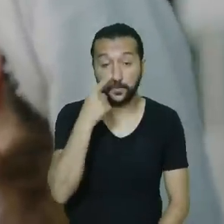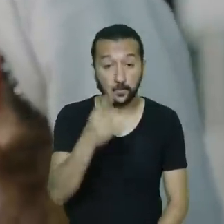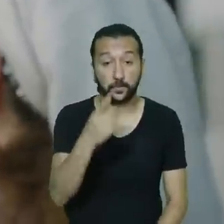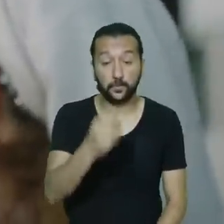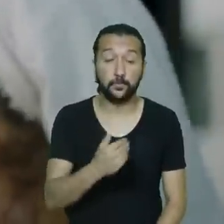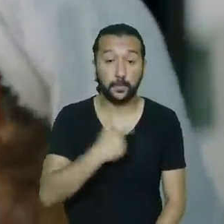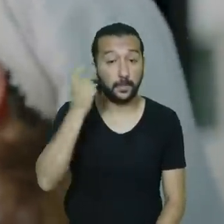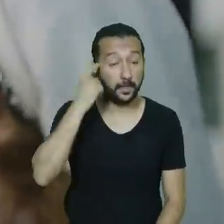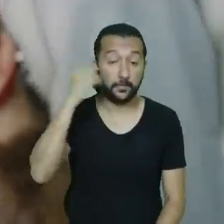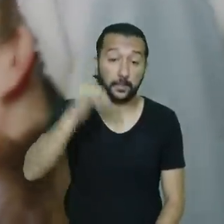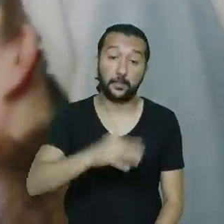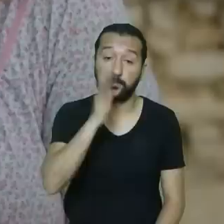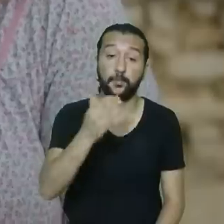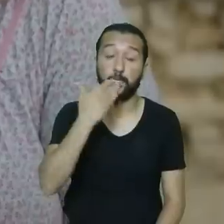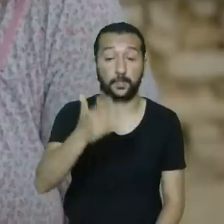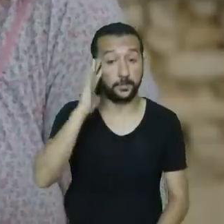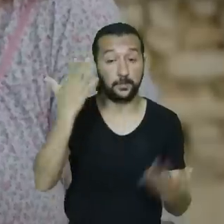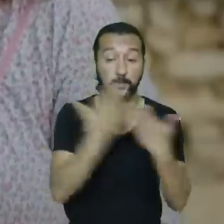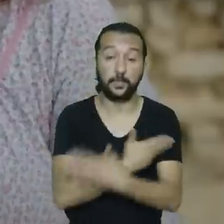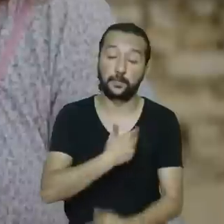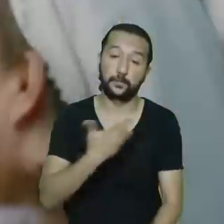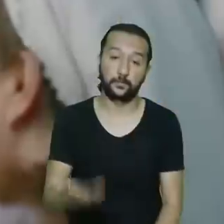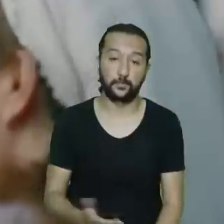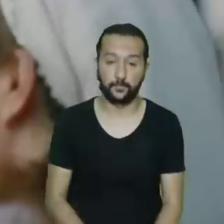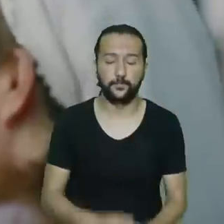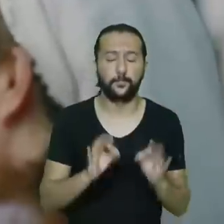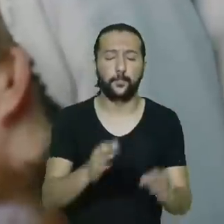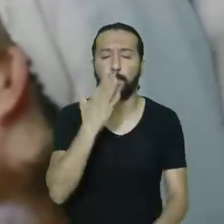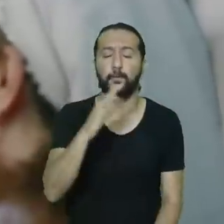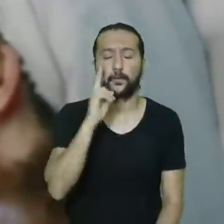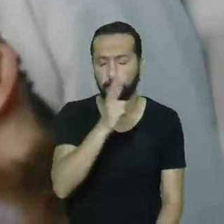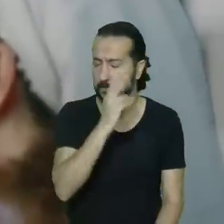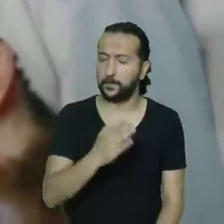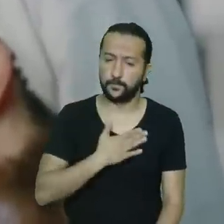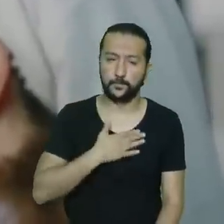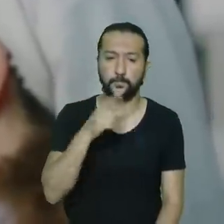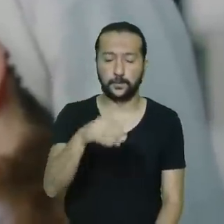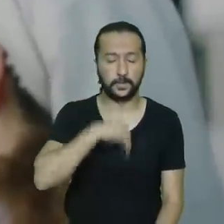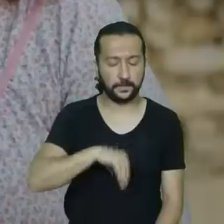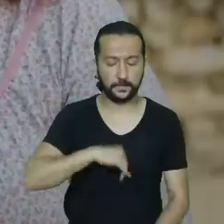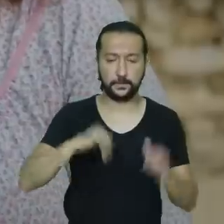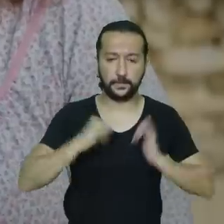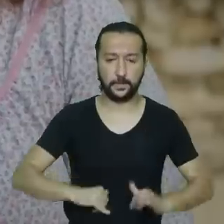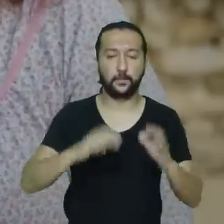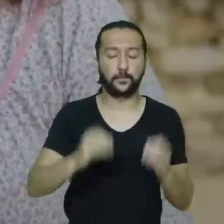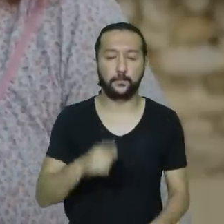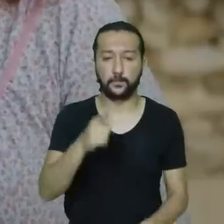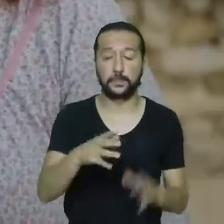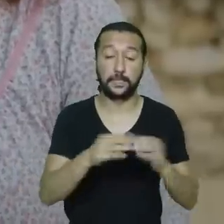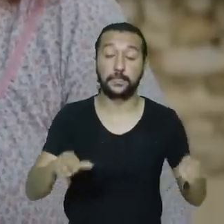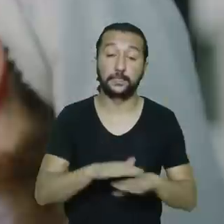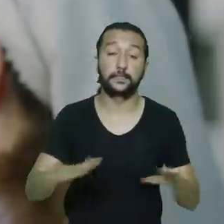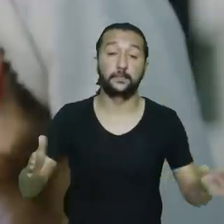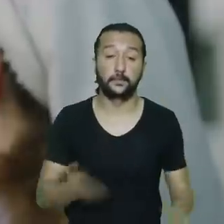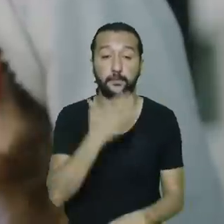görünce ben de ne yapacağımı, ne diyeceğimi şaşırdım kaldım. Yok yenge, iyiyim ben. Senin için rahat olsun. Geçti gitti